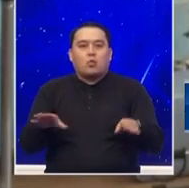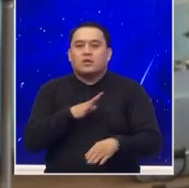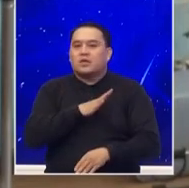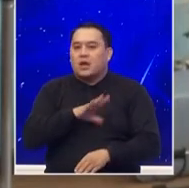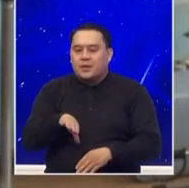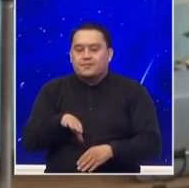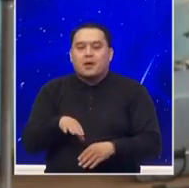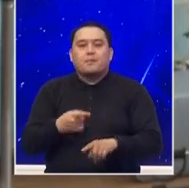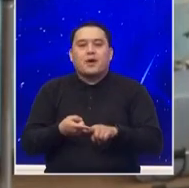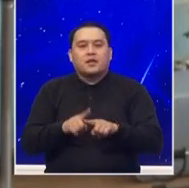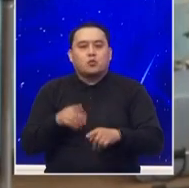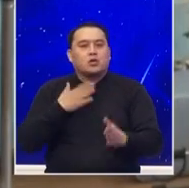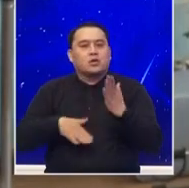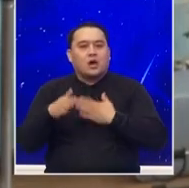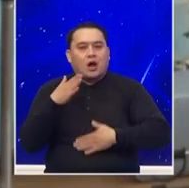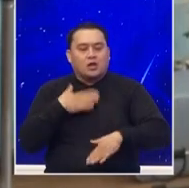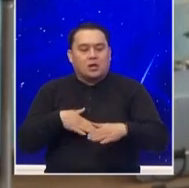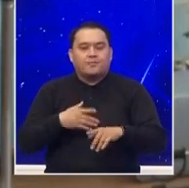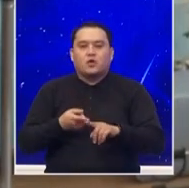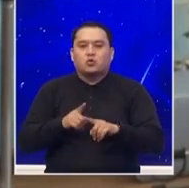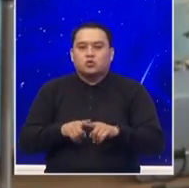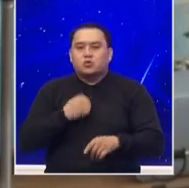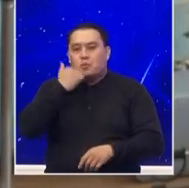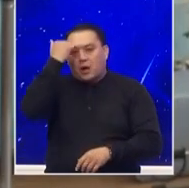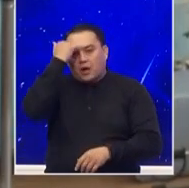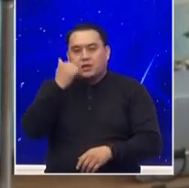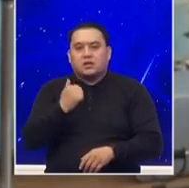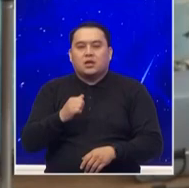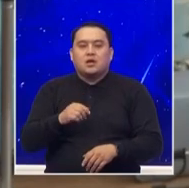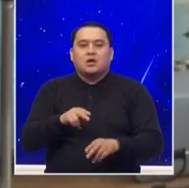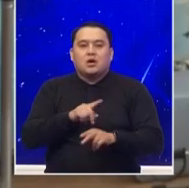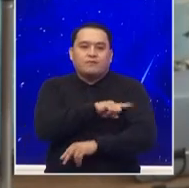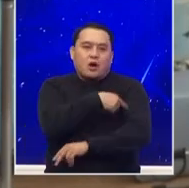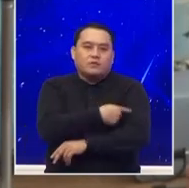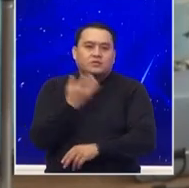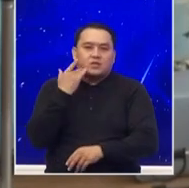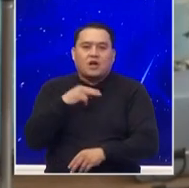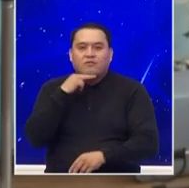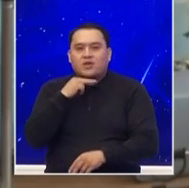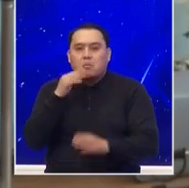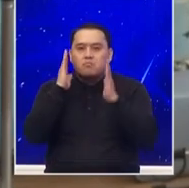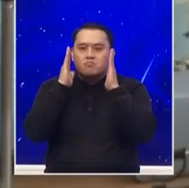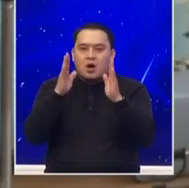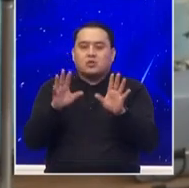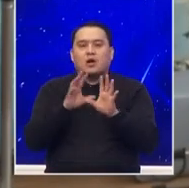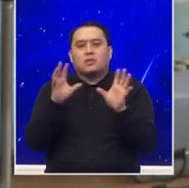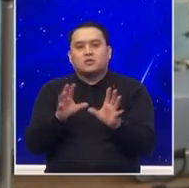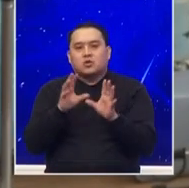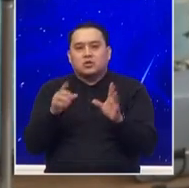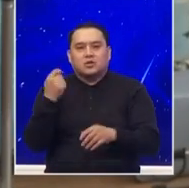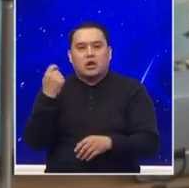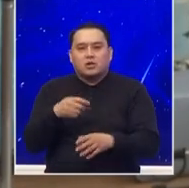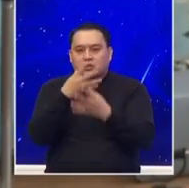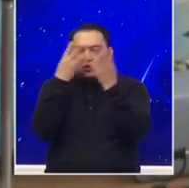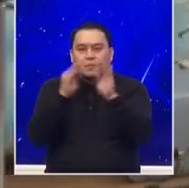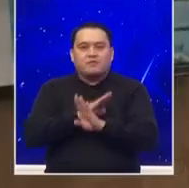было, поэтому я очень рада его появлению. Отдельное спасибо девушкам-докторам, которые всегда внимательны к нашим ребятишкам и никогда о нас